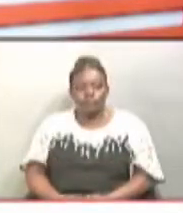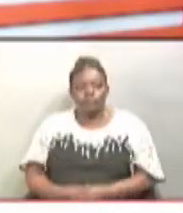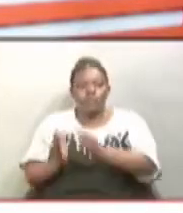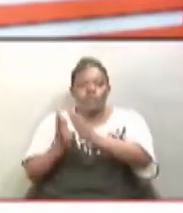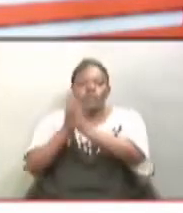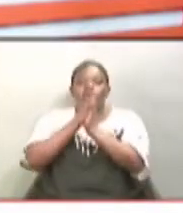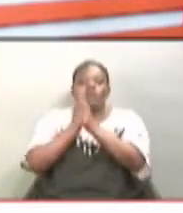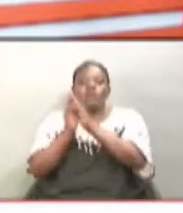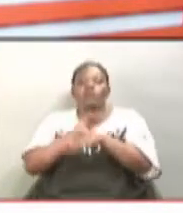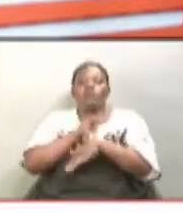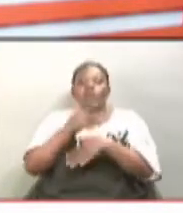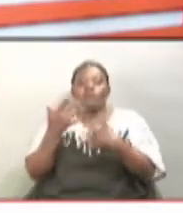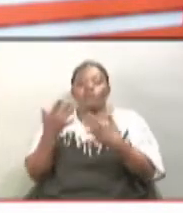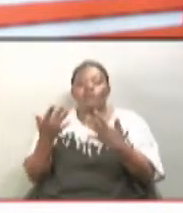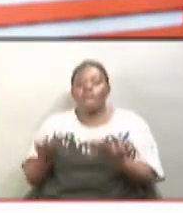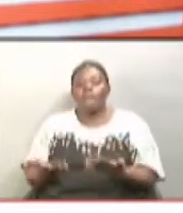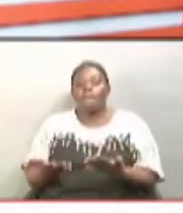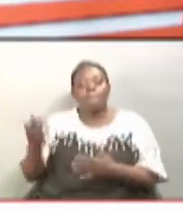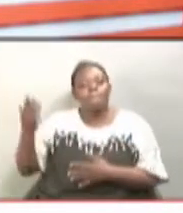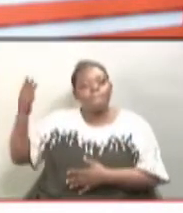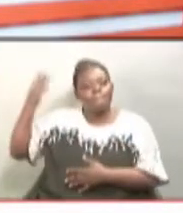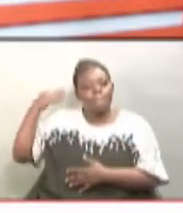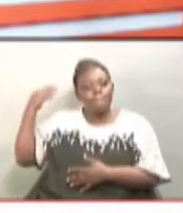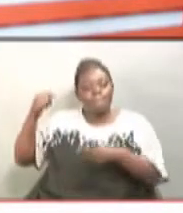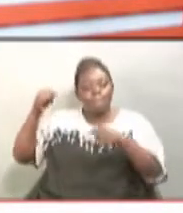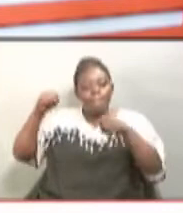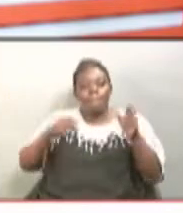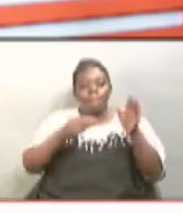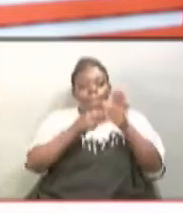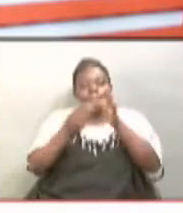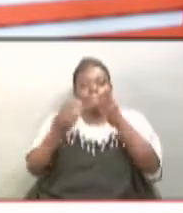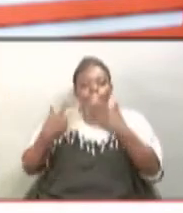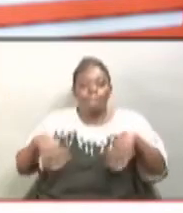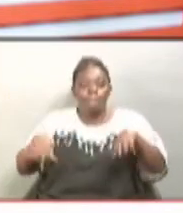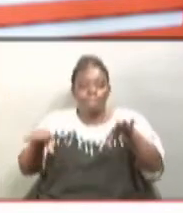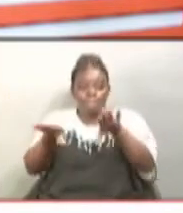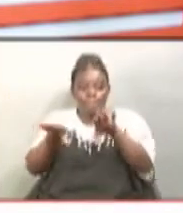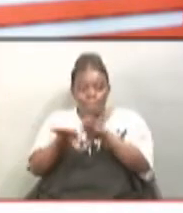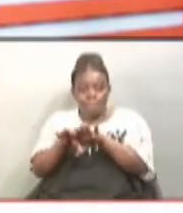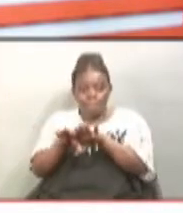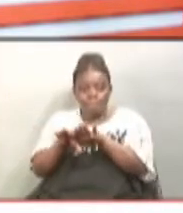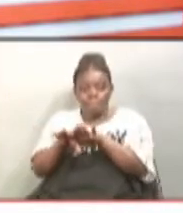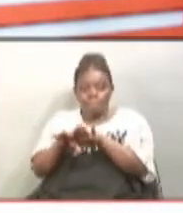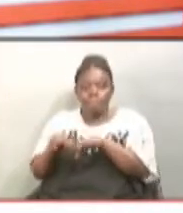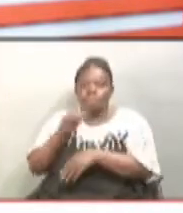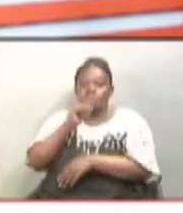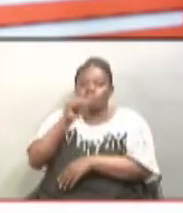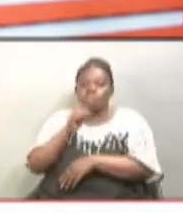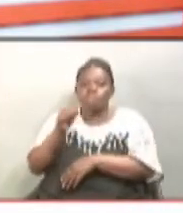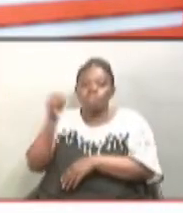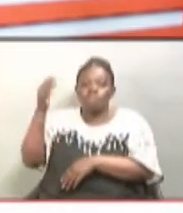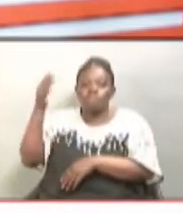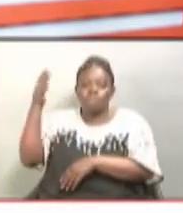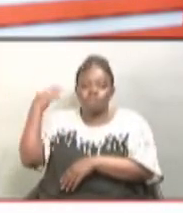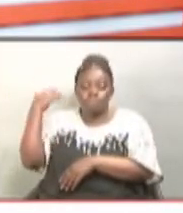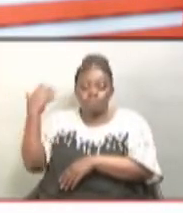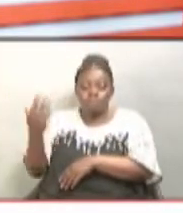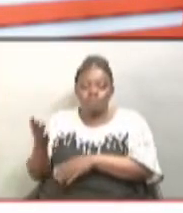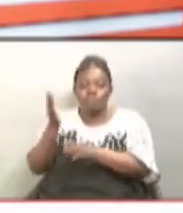Mumbozi ya fe eyoguggwa Teguba Muka olwaleero katukulage emigaso gy'ekibanyi nga kino bajjajja fe